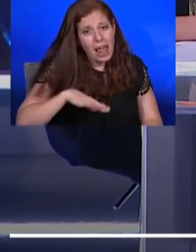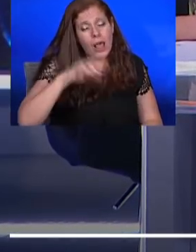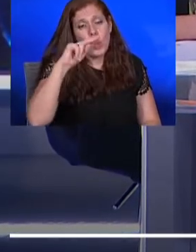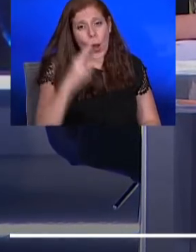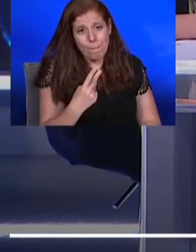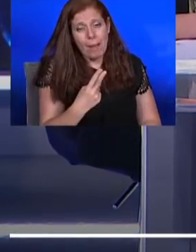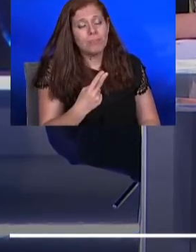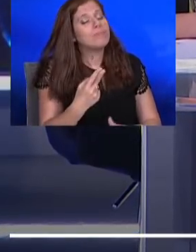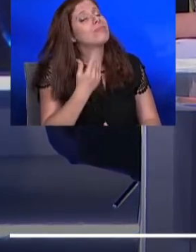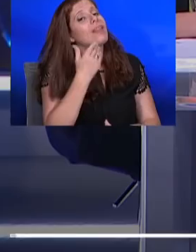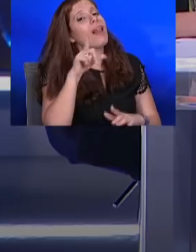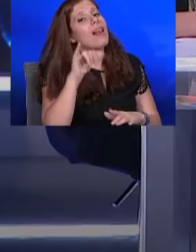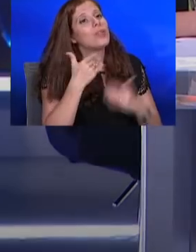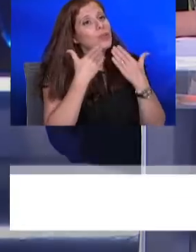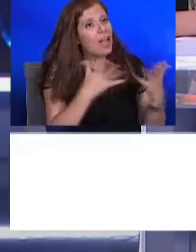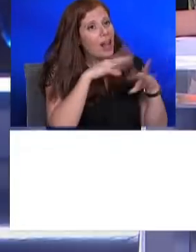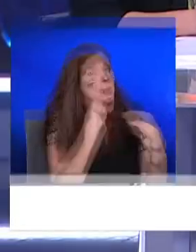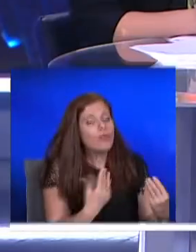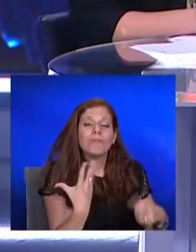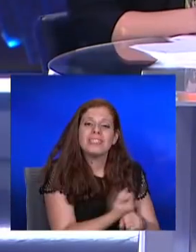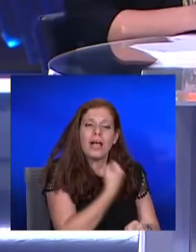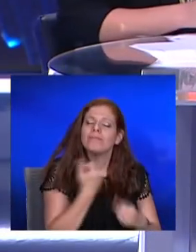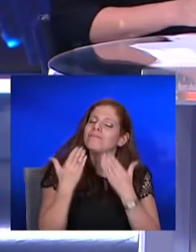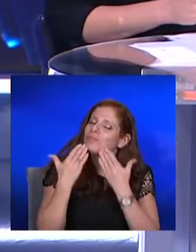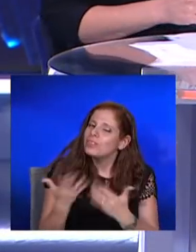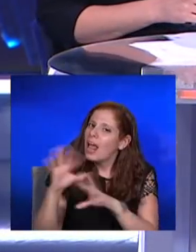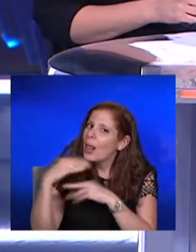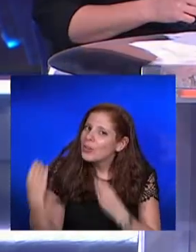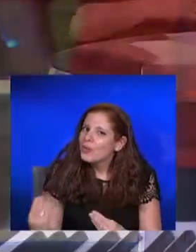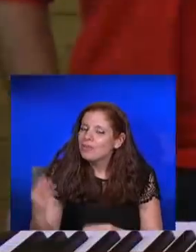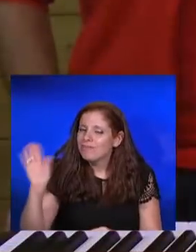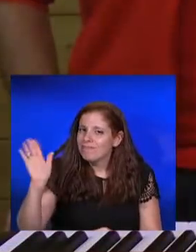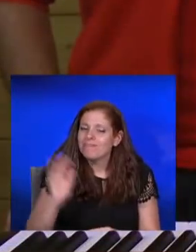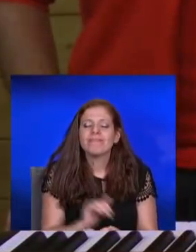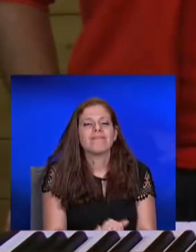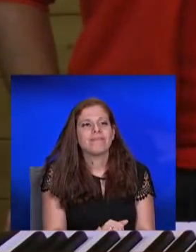טוב, בהצלחה. תודה, לילה טוב, ביי.